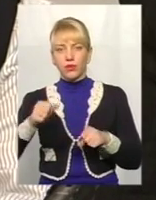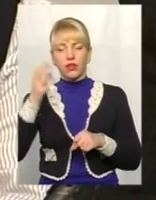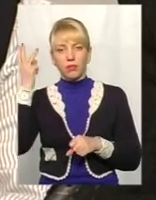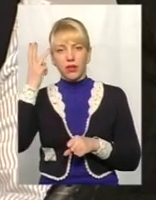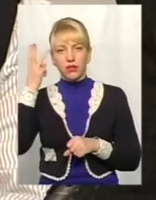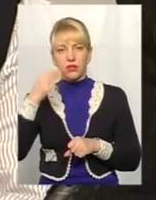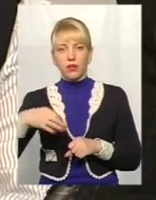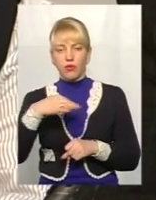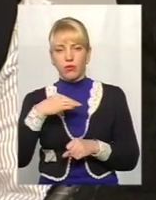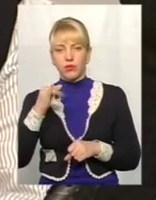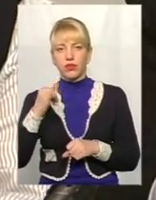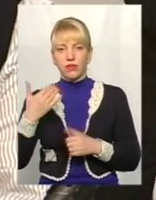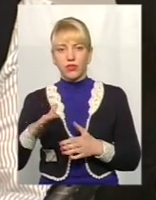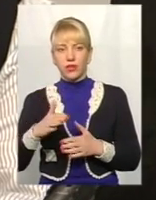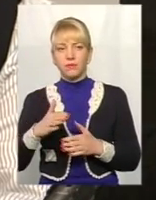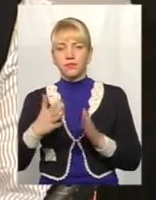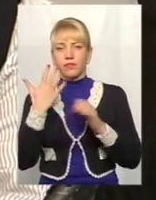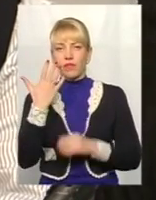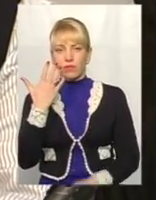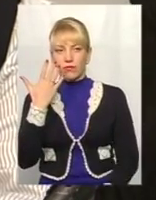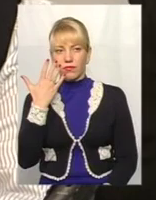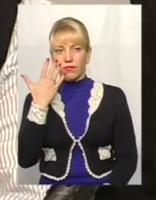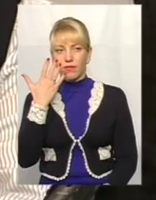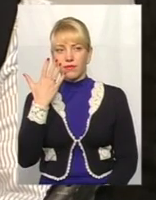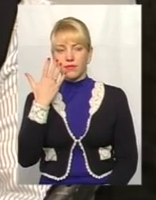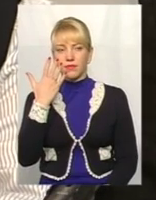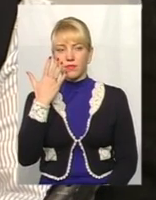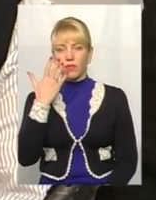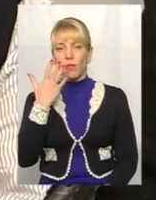область, і вже 5-го числа, і вже